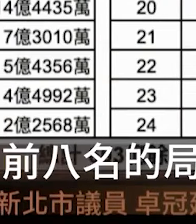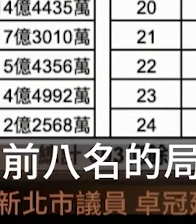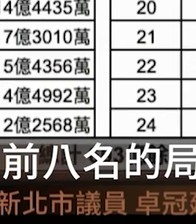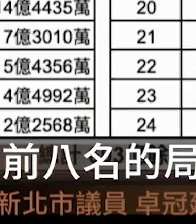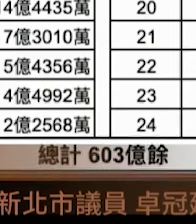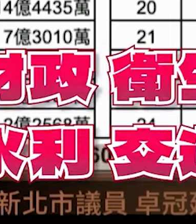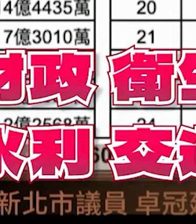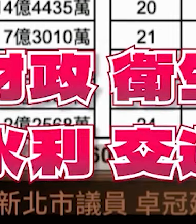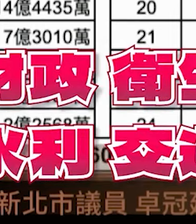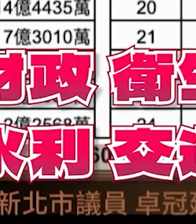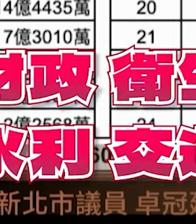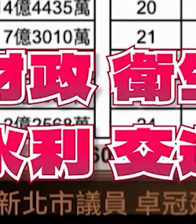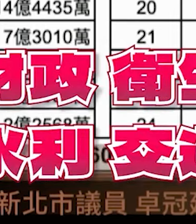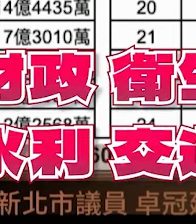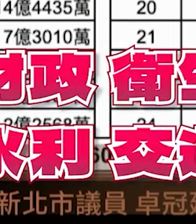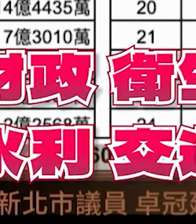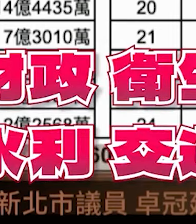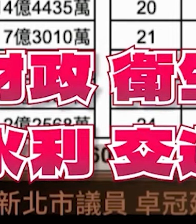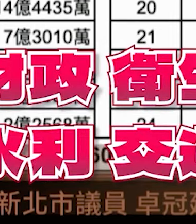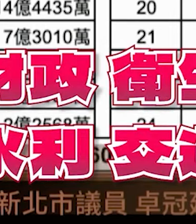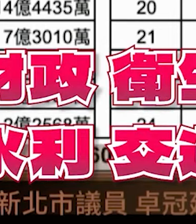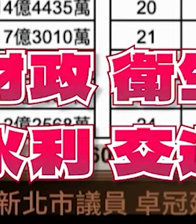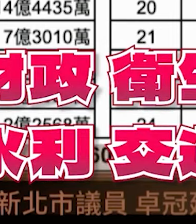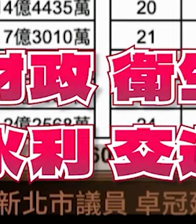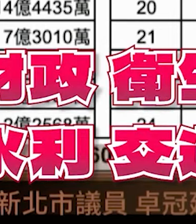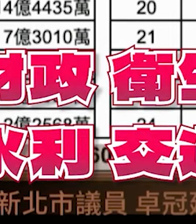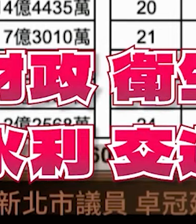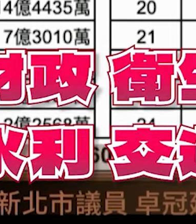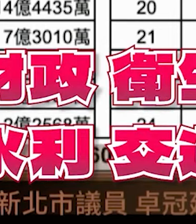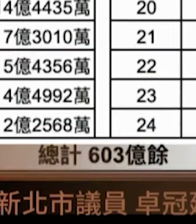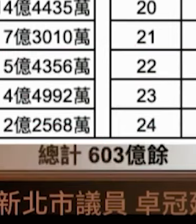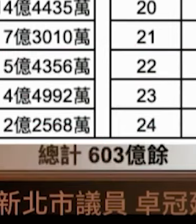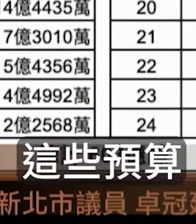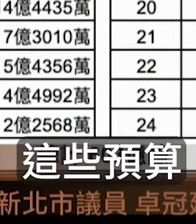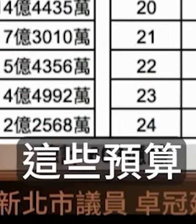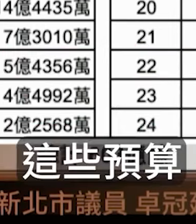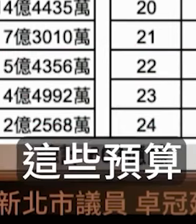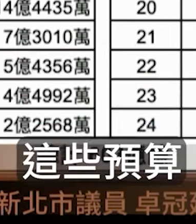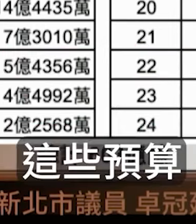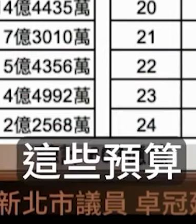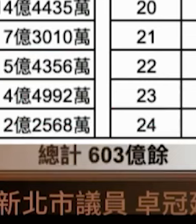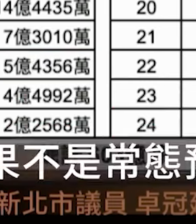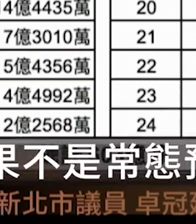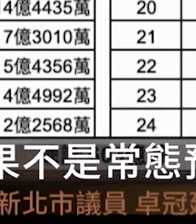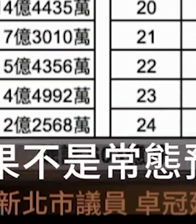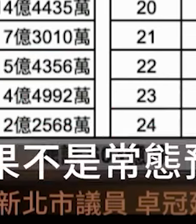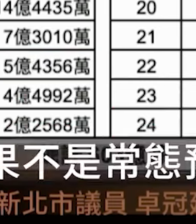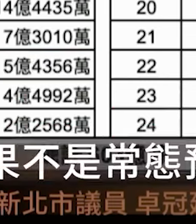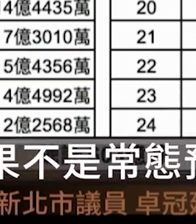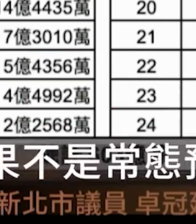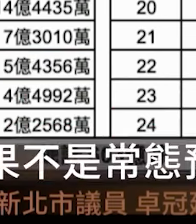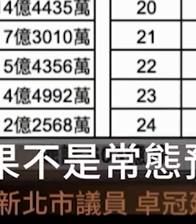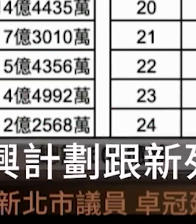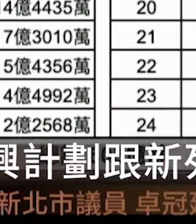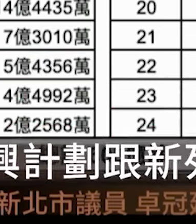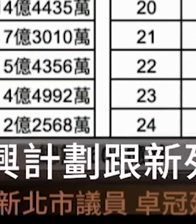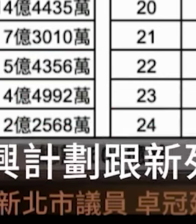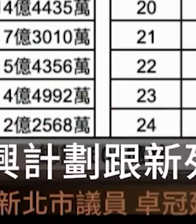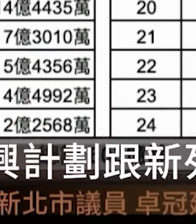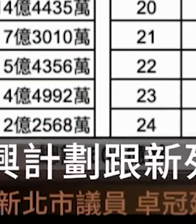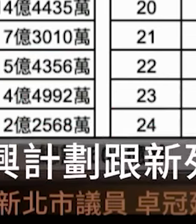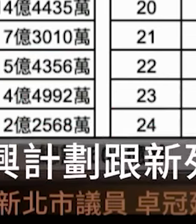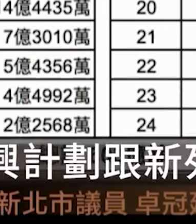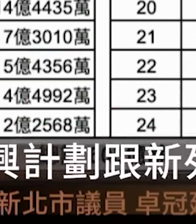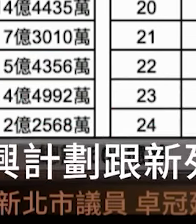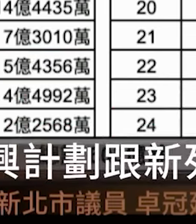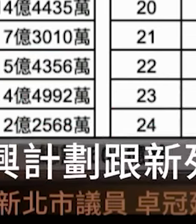名的局处齁，教育、财政、卫生、社会、捷运、水利、交通、公务，这些预算如果不是常态预算，是新兴